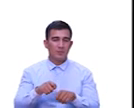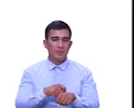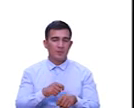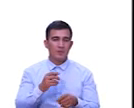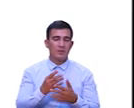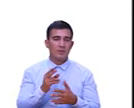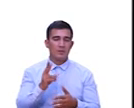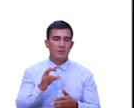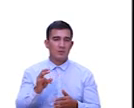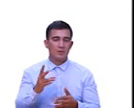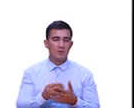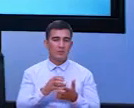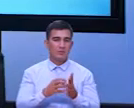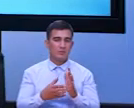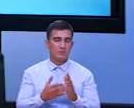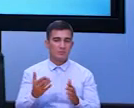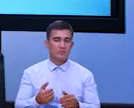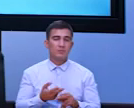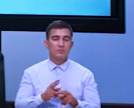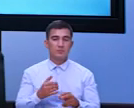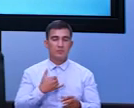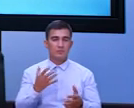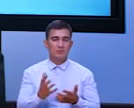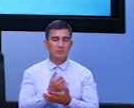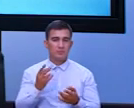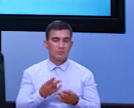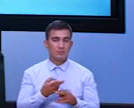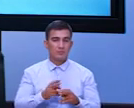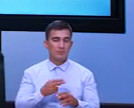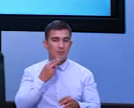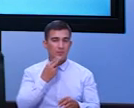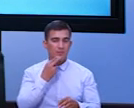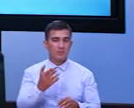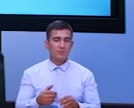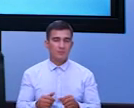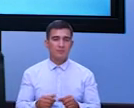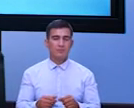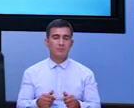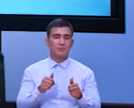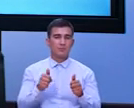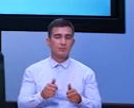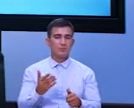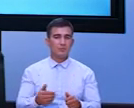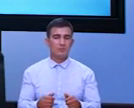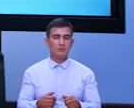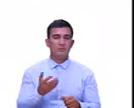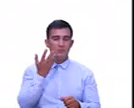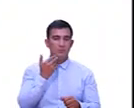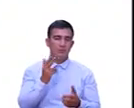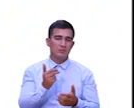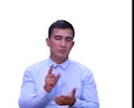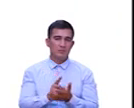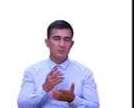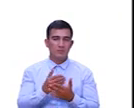kvadrat bo'luv kulon kvadrat. Va topishimiz lozim zaryad miqdorini. Formulasi, albatta biz